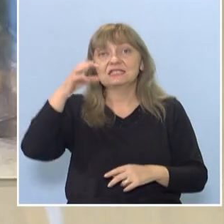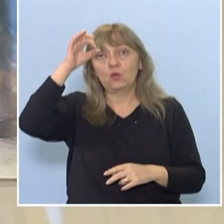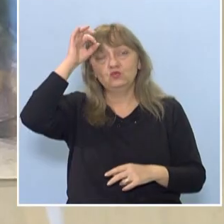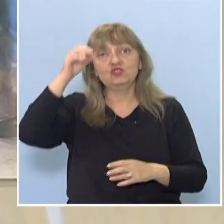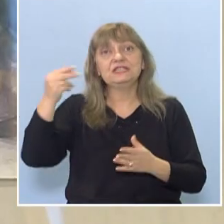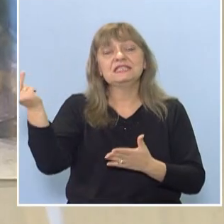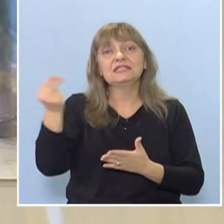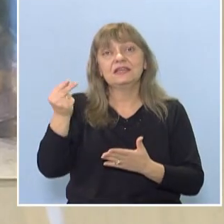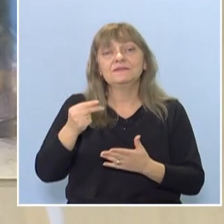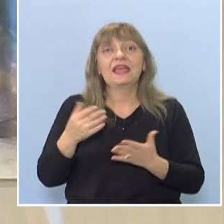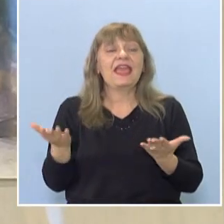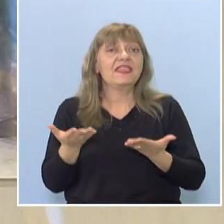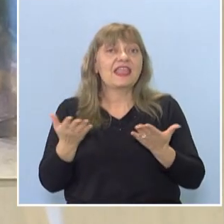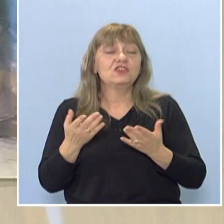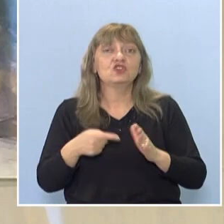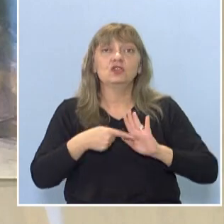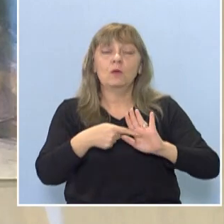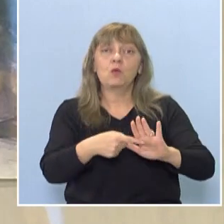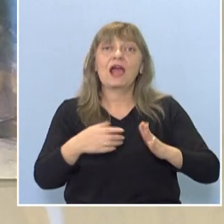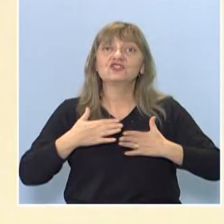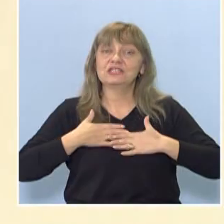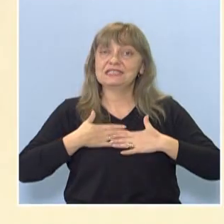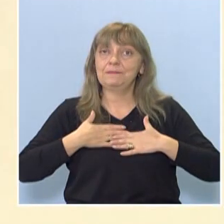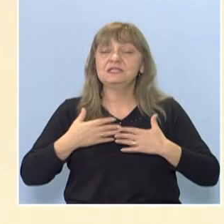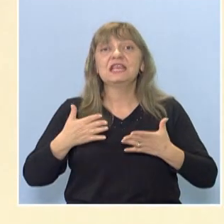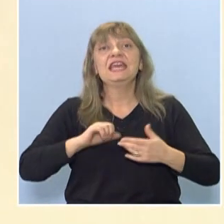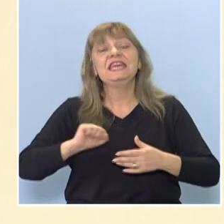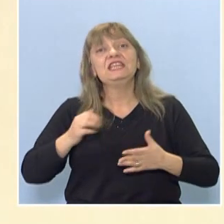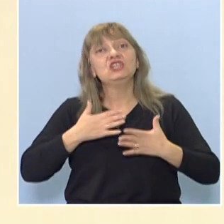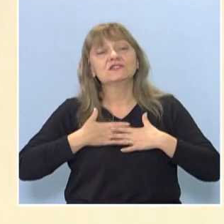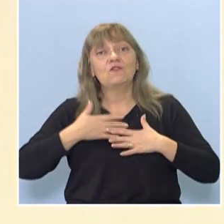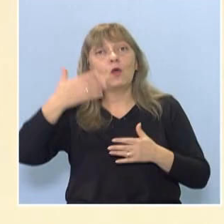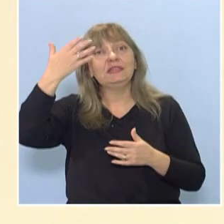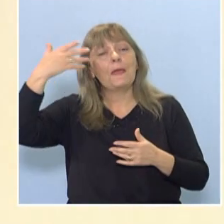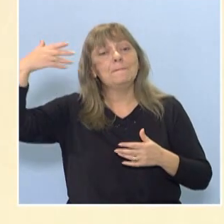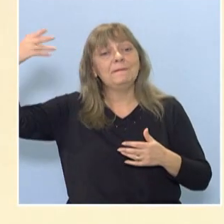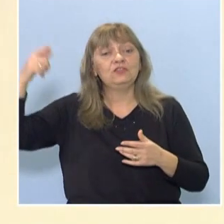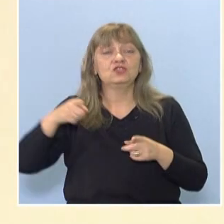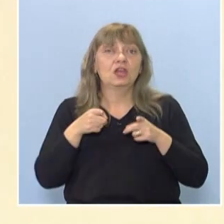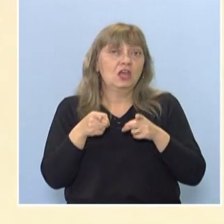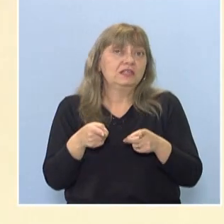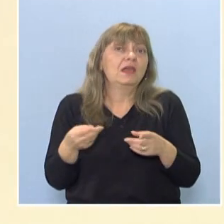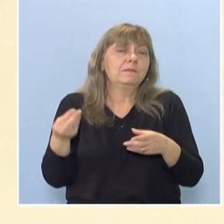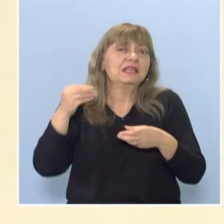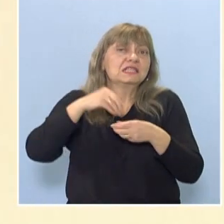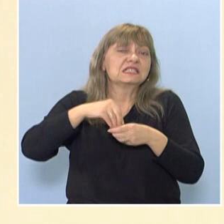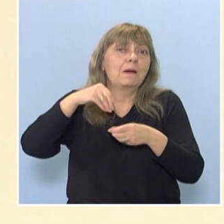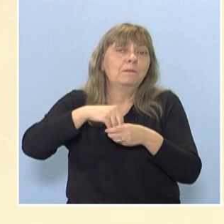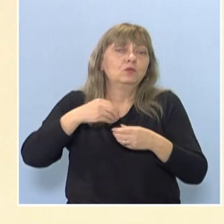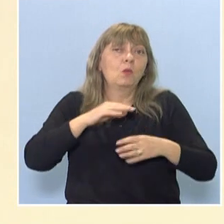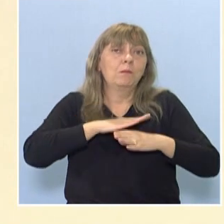изобразителното изкуство е начин да изразят себе си и своите мечти. То ме запълва като човек, като личност. Кара ме се